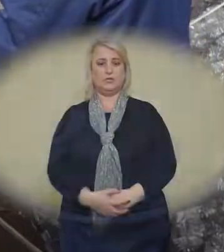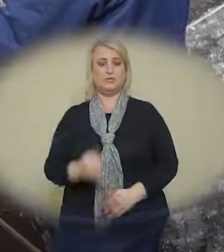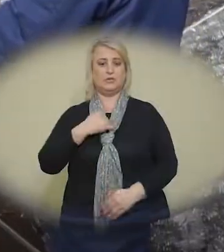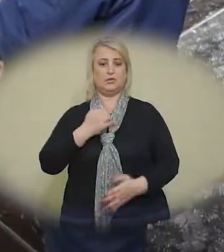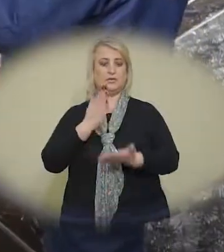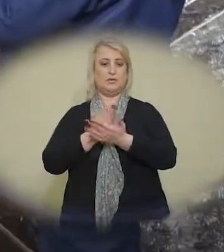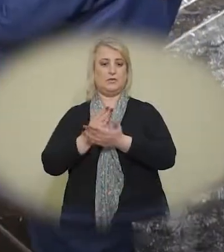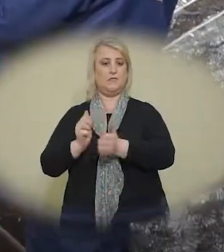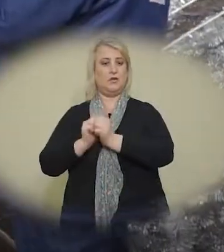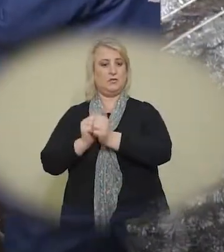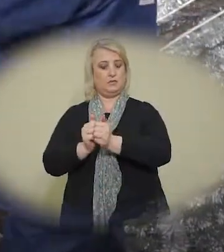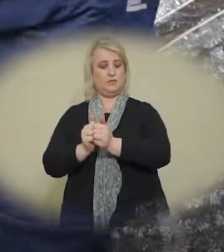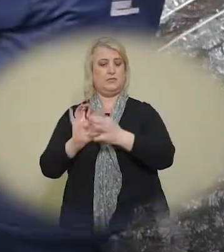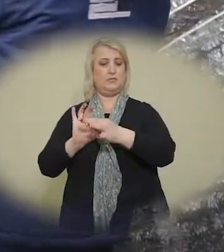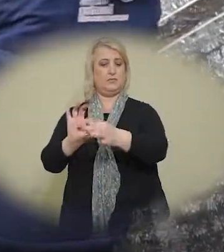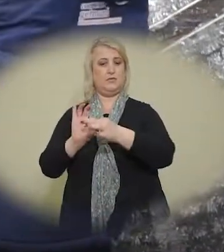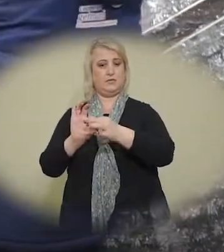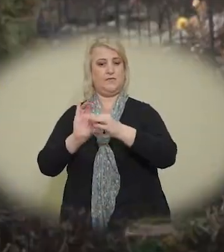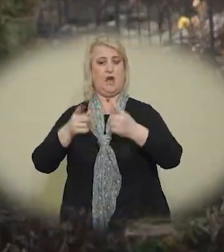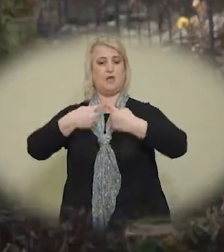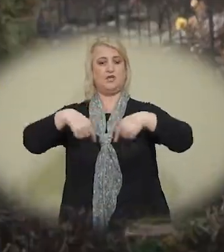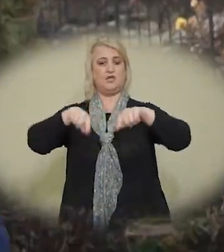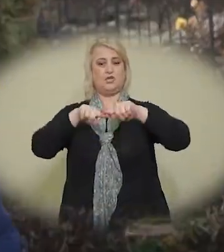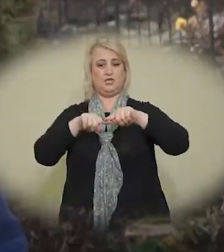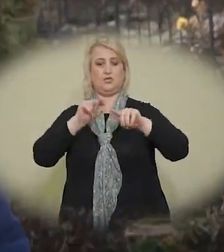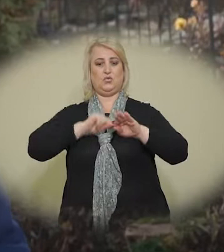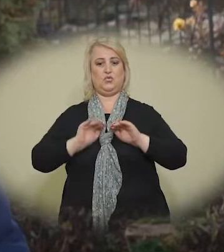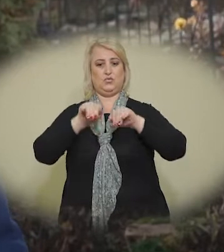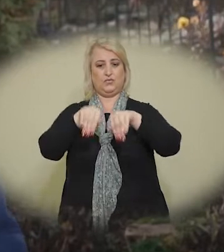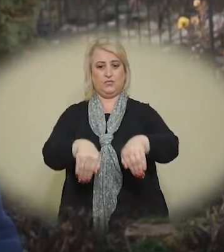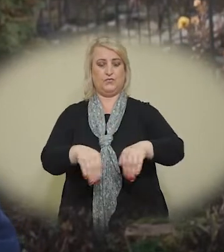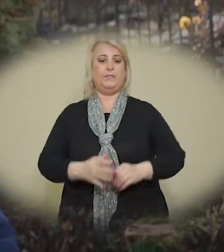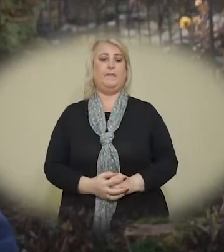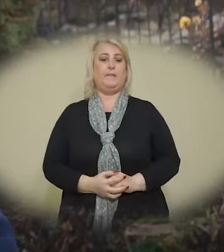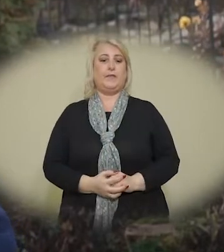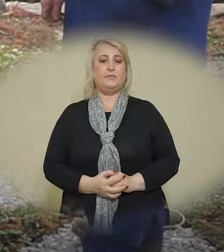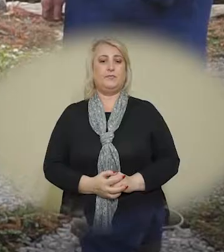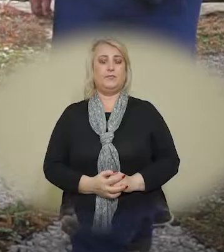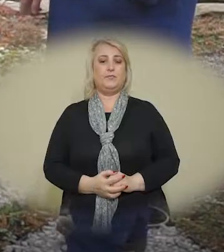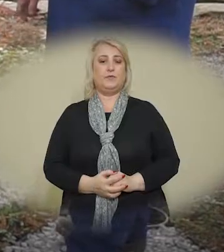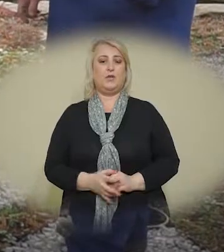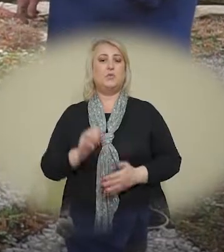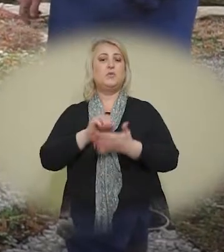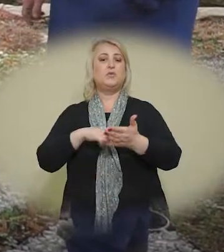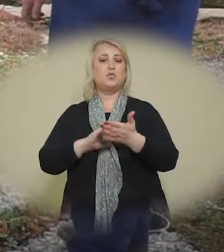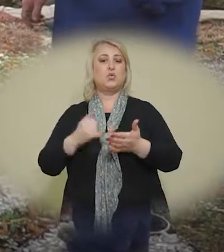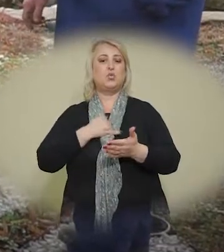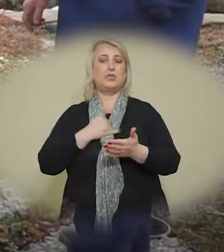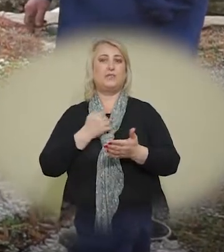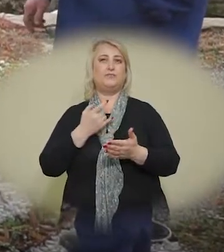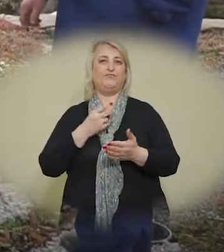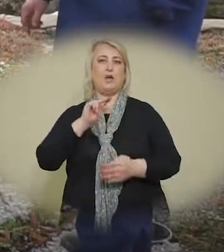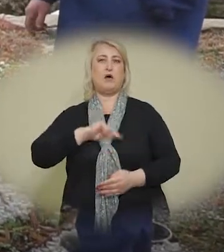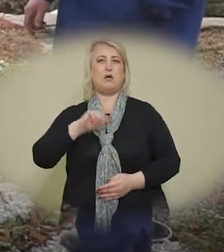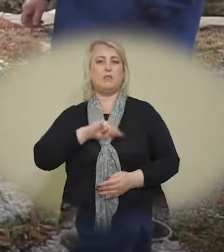avem un parteneriat cu agenția forțelor GIF muncă însă ureche avem